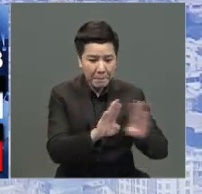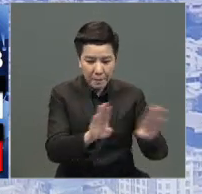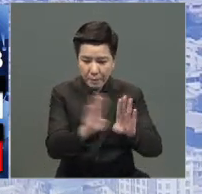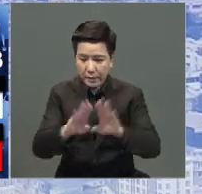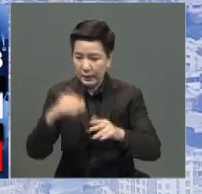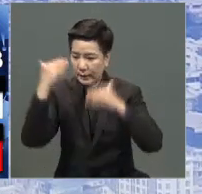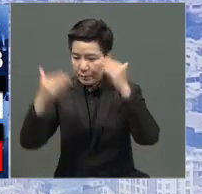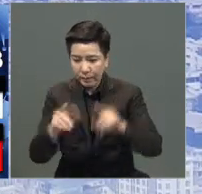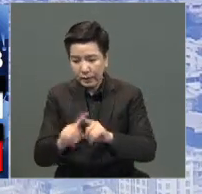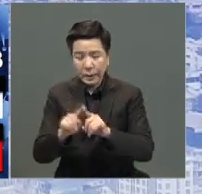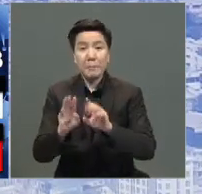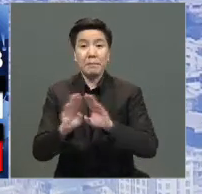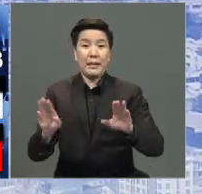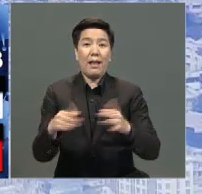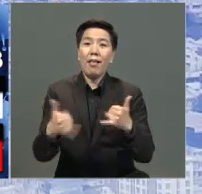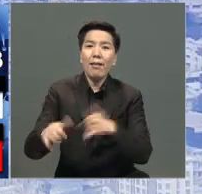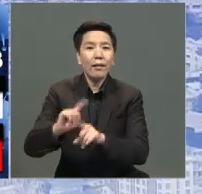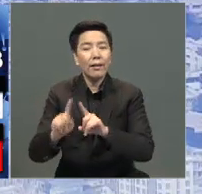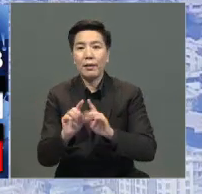และเมื่อเปิดกิจการกิจกรรมต่างๆในระยะที่3